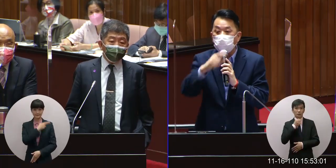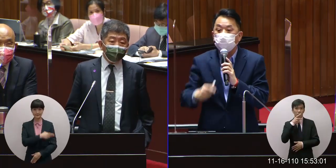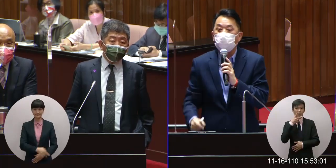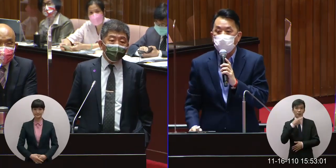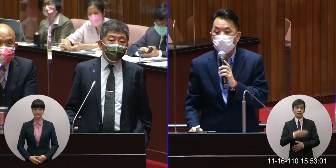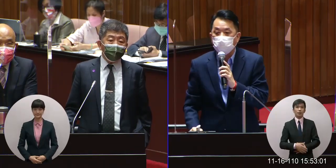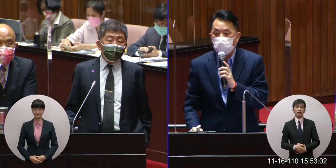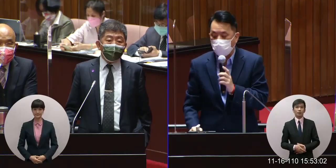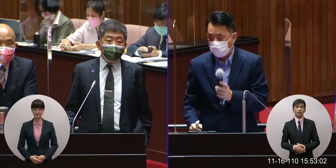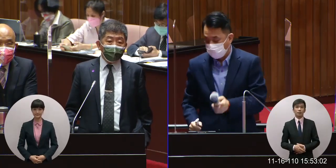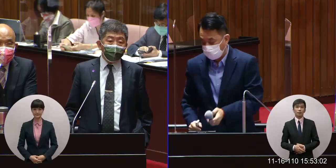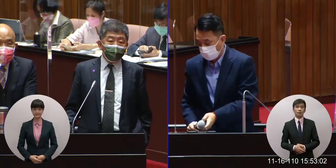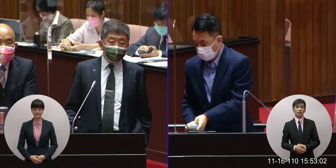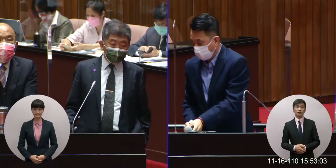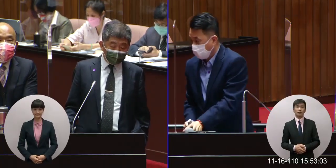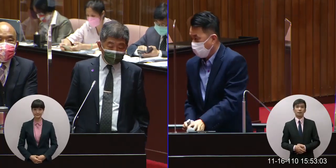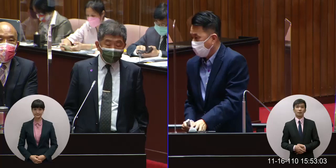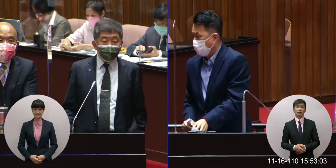謝謝